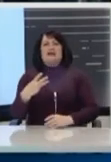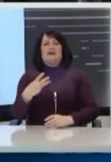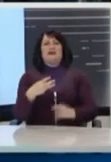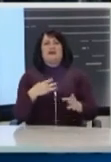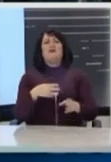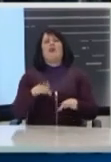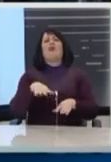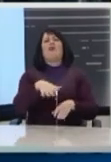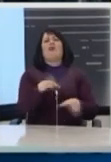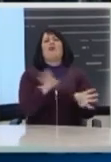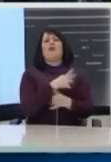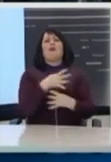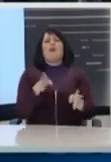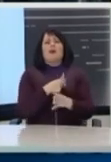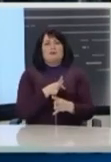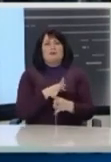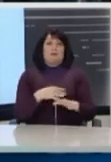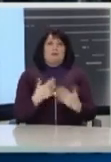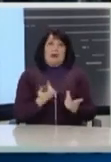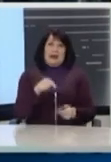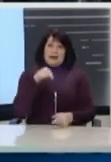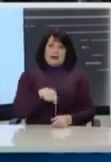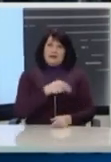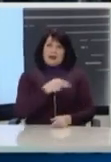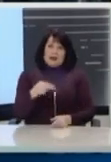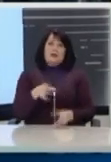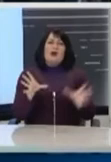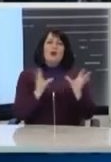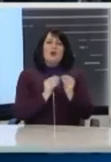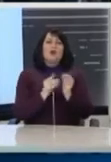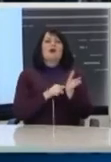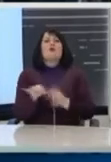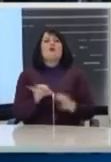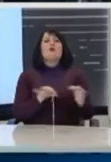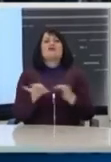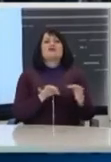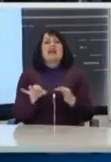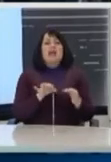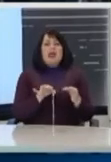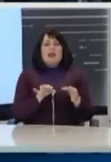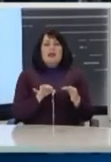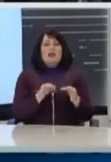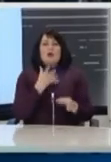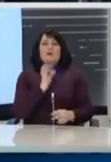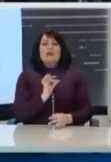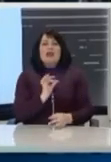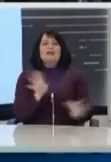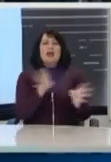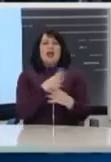λαϊκισμό. Όμως, επί του προκειμένου, εις ό,τι αφορά το παρόν νομοσχέδιο, κλείνει το μάτι στο